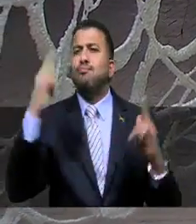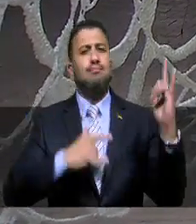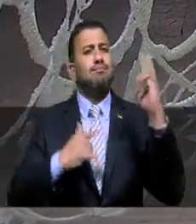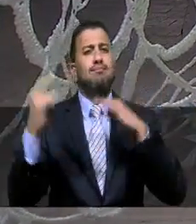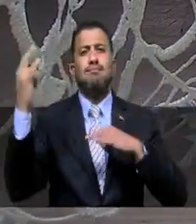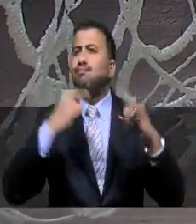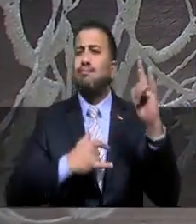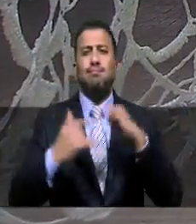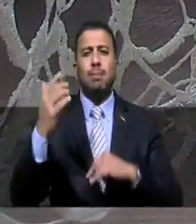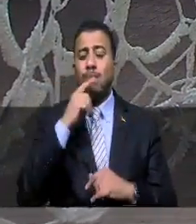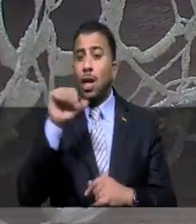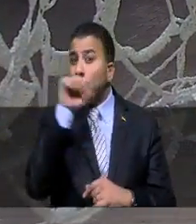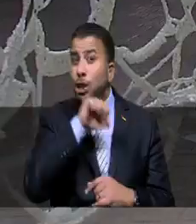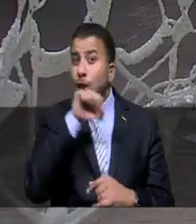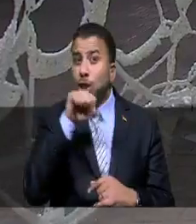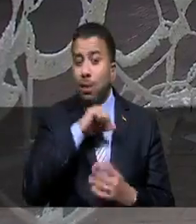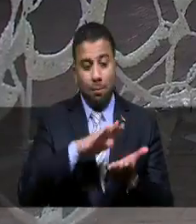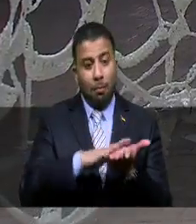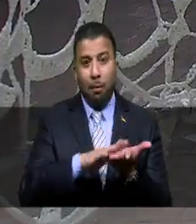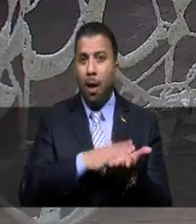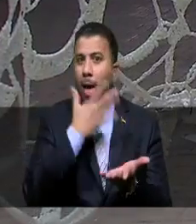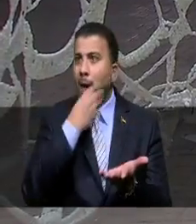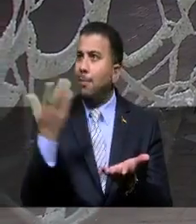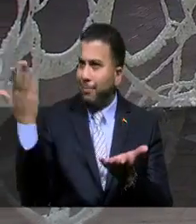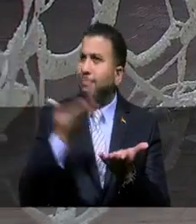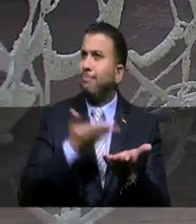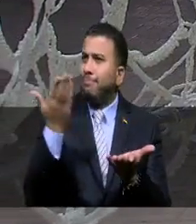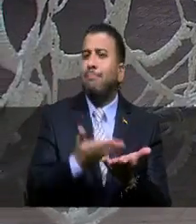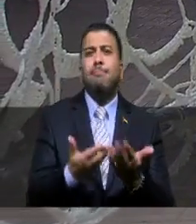الأرض لتجد من الشارقة أرضاً خصبة لتعرض بها